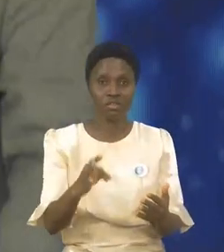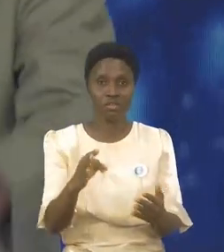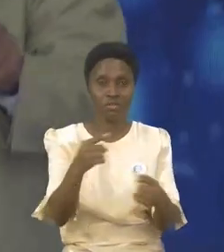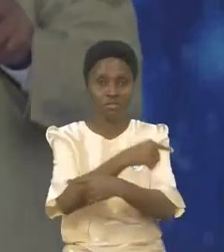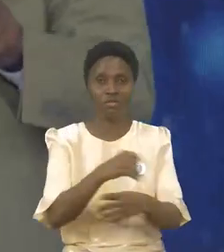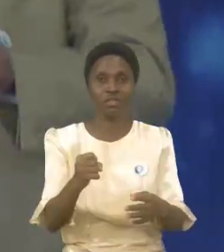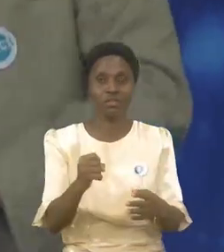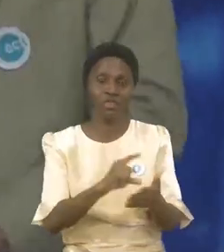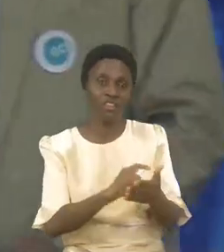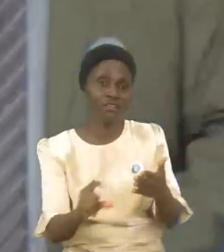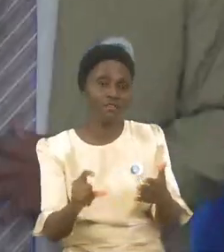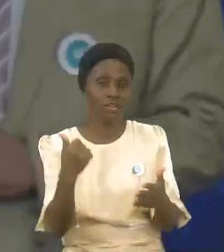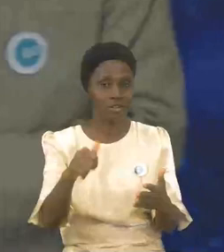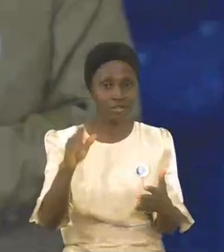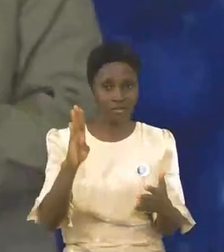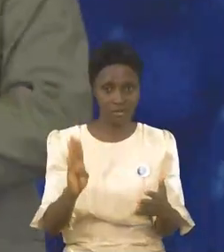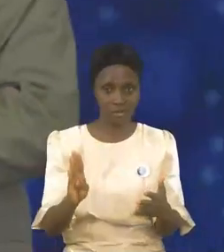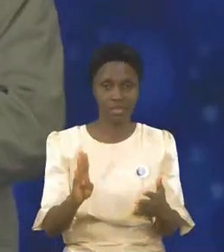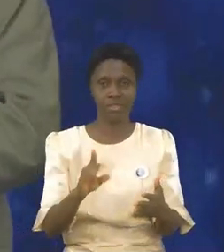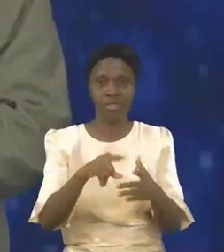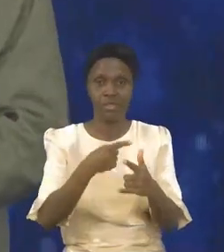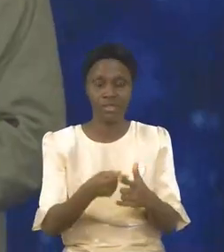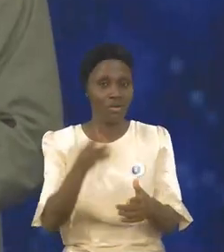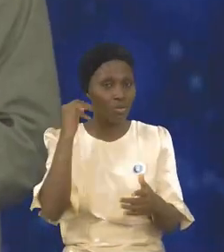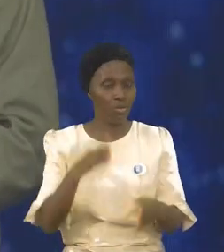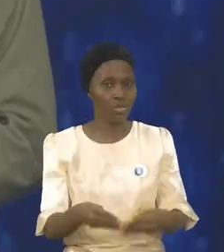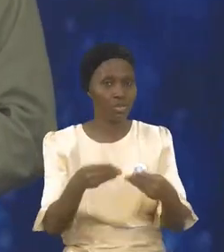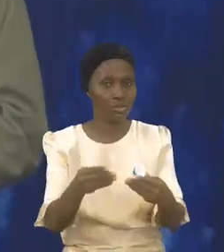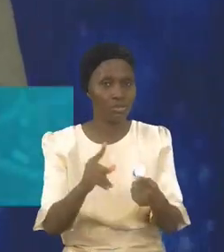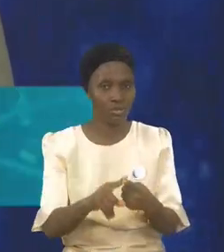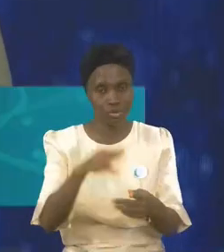approcher de lui, lui l'ancien des jours. Et le verset